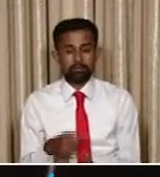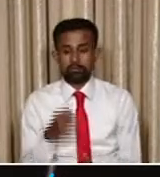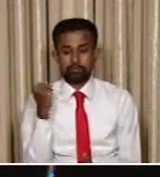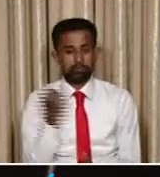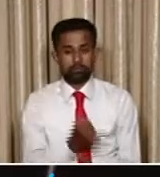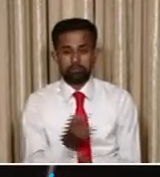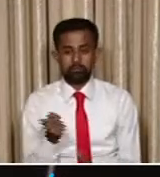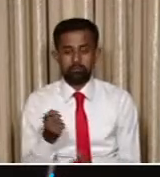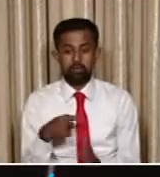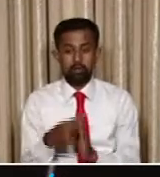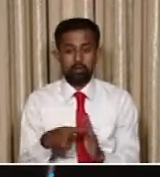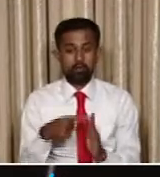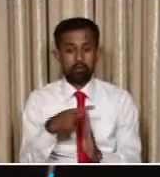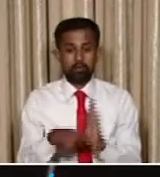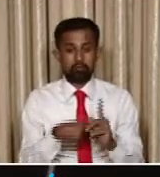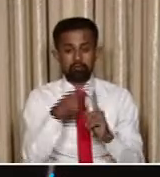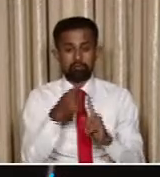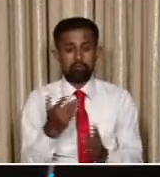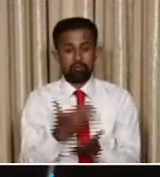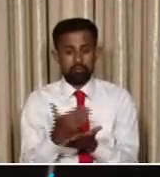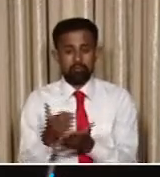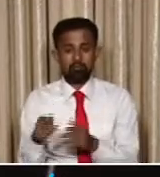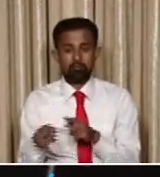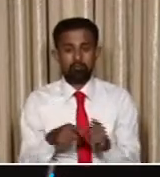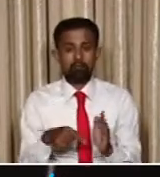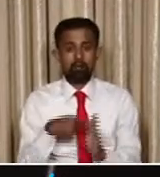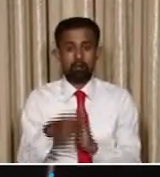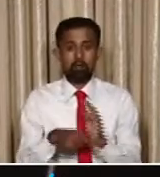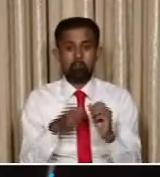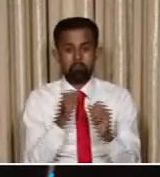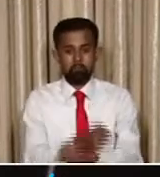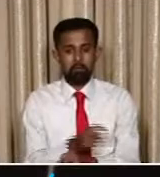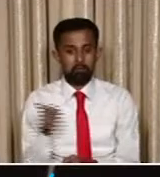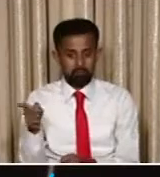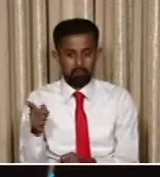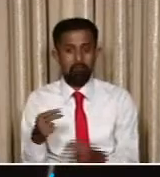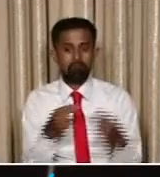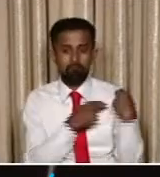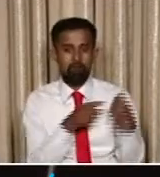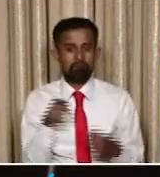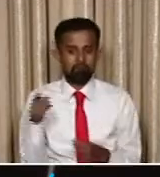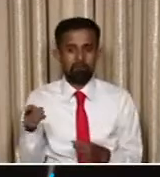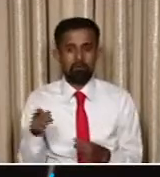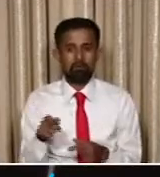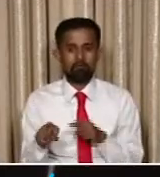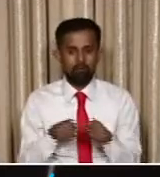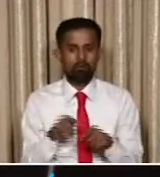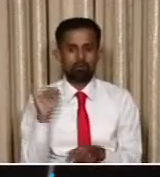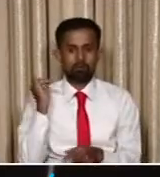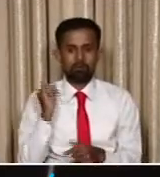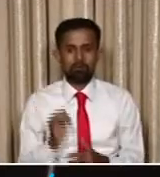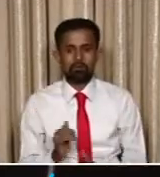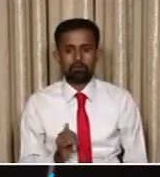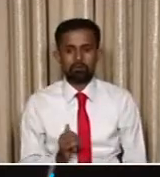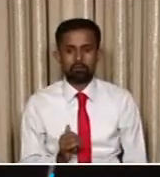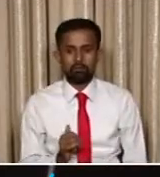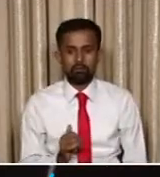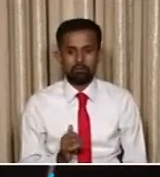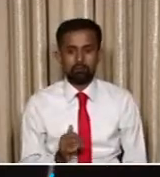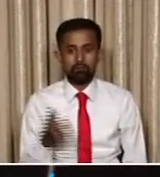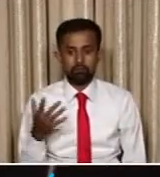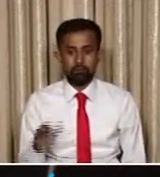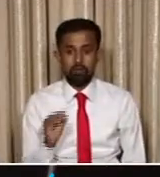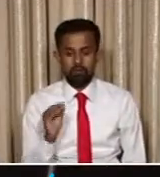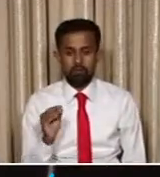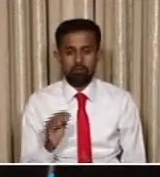මේ රටේ දියුණුවට පිළිලයක් මේ රටේ බංකලොත් භාවයට ඒගොල්ලෝ වග කියන්න ඕනේ ඒ වගේ නිලධාරි මේ සිදුවීම් වෙනවා